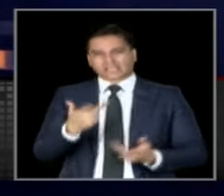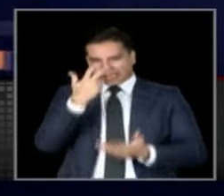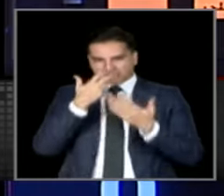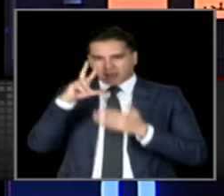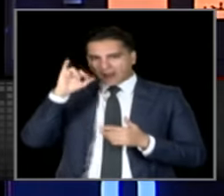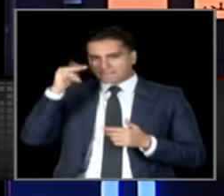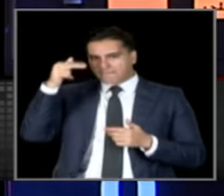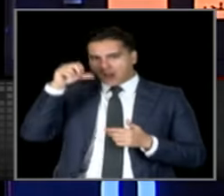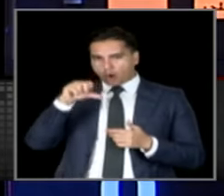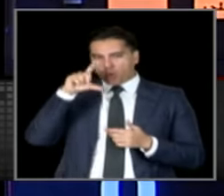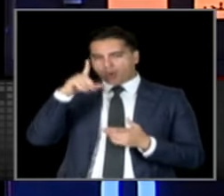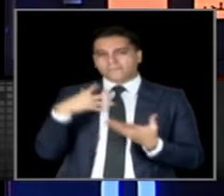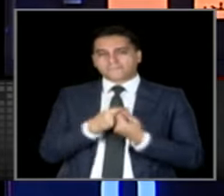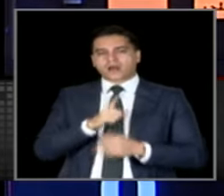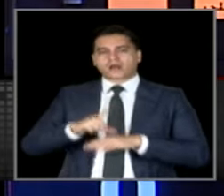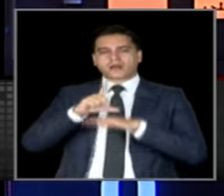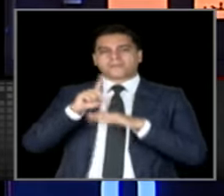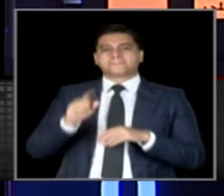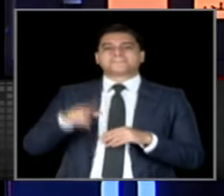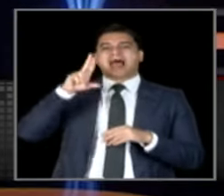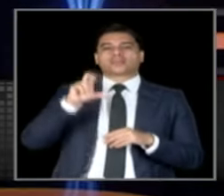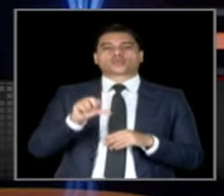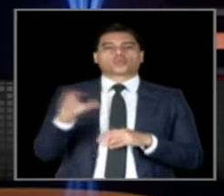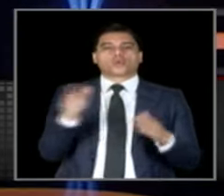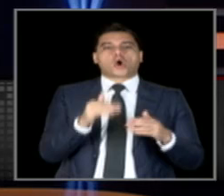المغول كانوا بقيادة باتو خان،